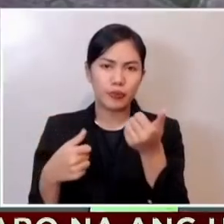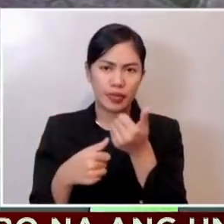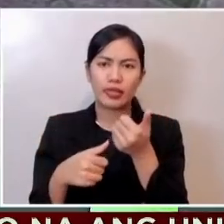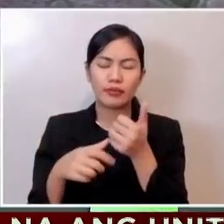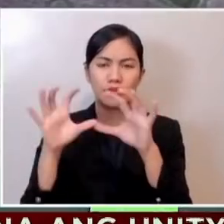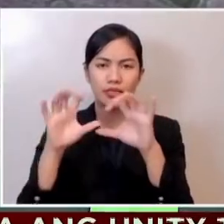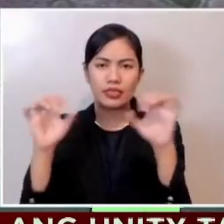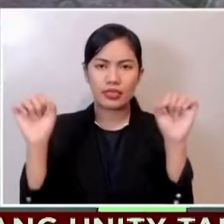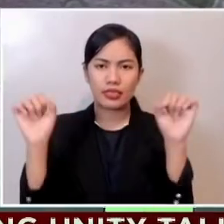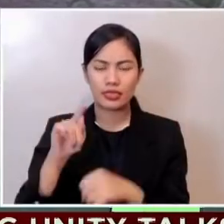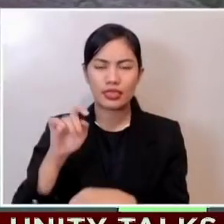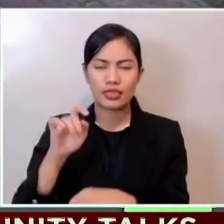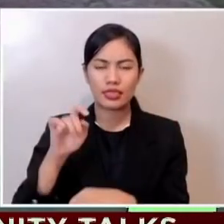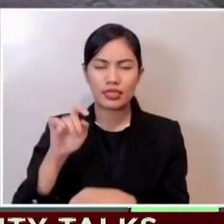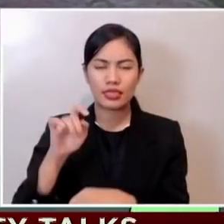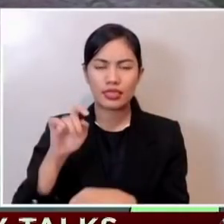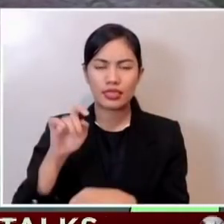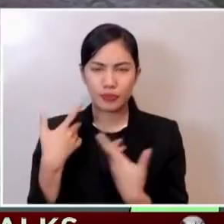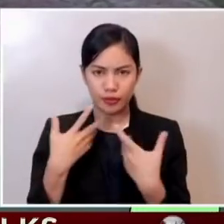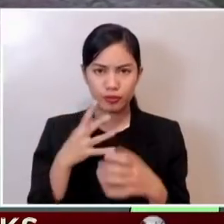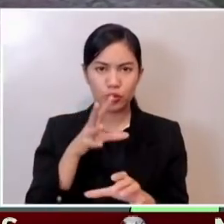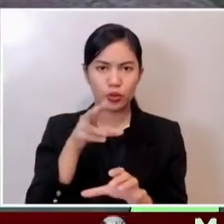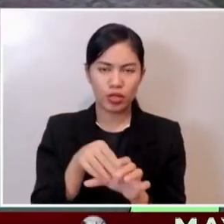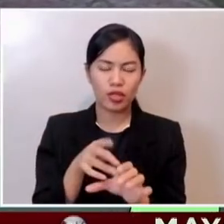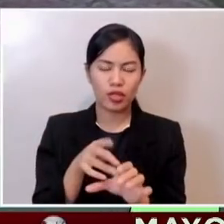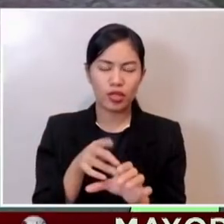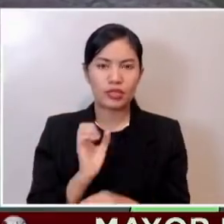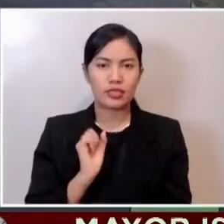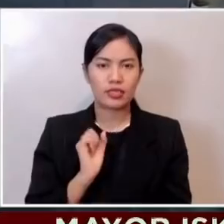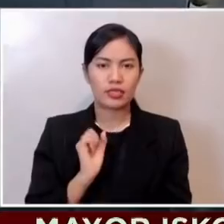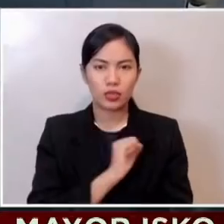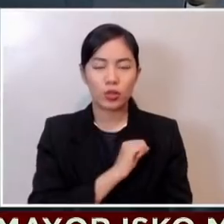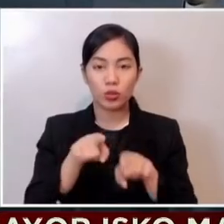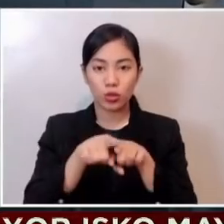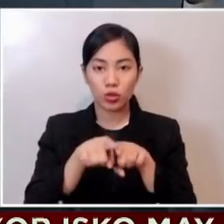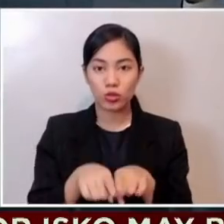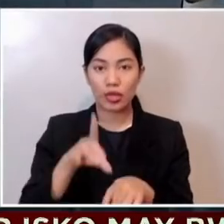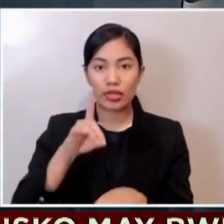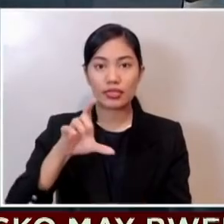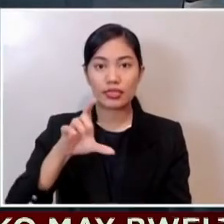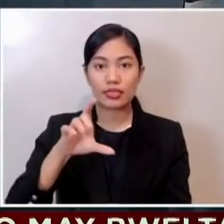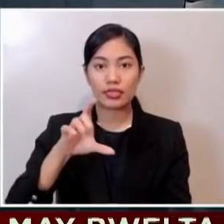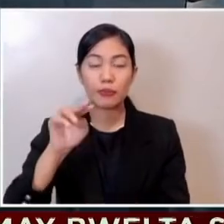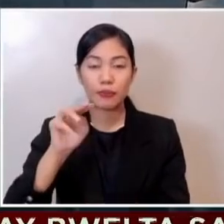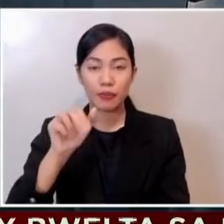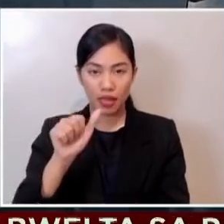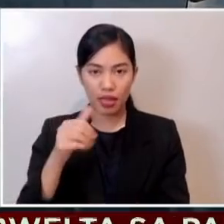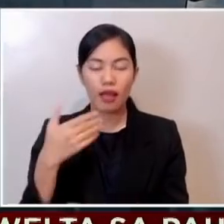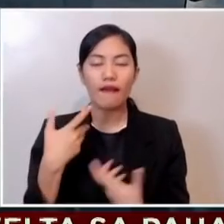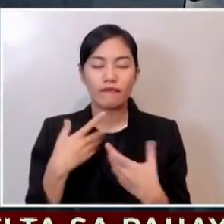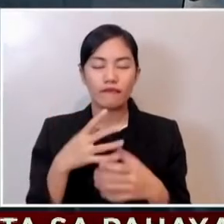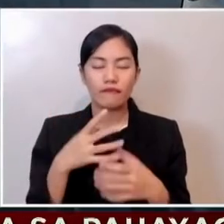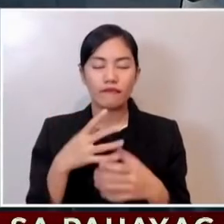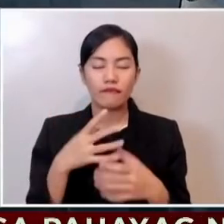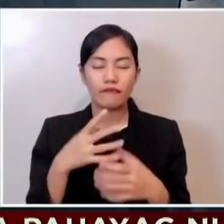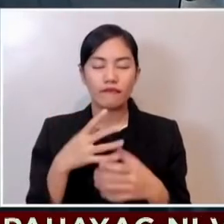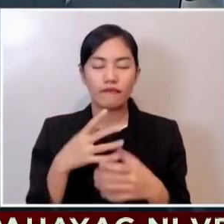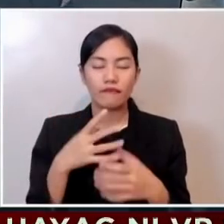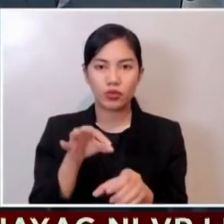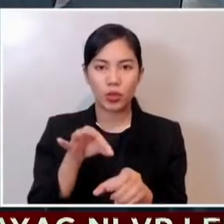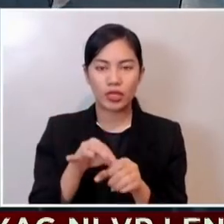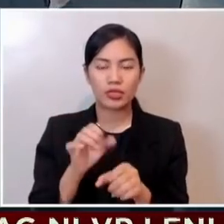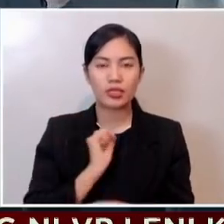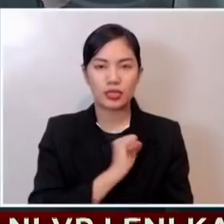din. Abogado ni De Lima ang naghain ng COC. Si Senador Sherwin Gatchalian hindi natuloy